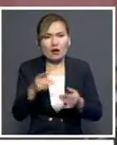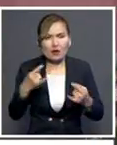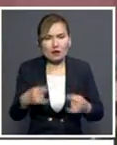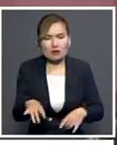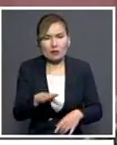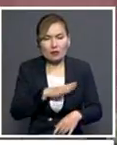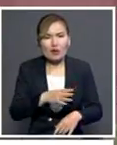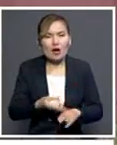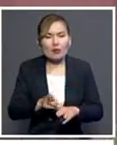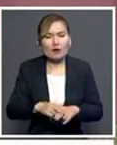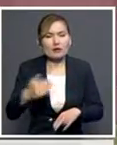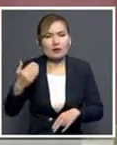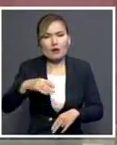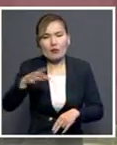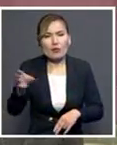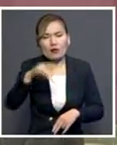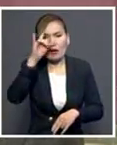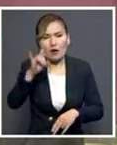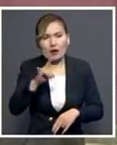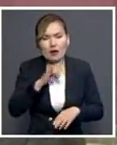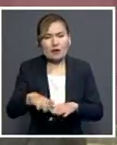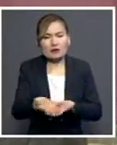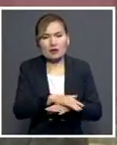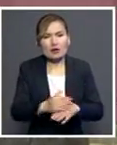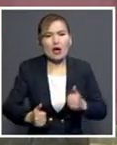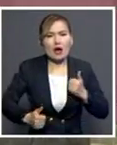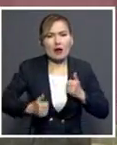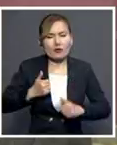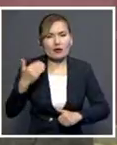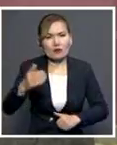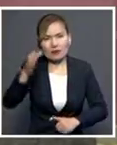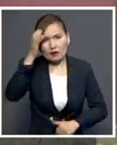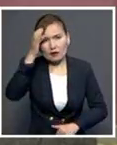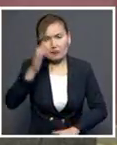қазақтың үлкен тұлғасы. Мұхтар Арын әр жерге де қымбат.